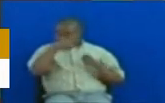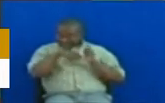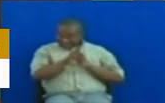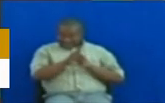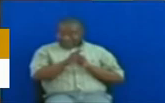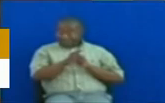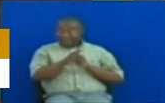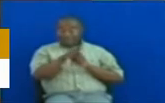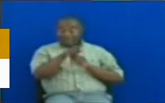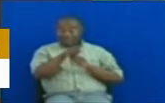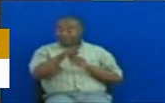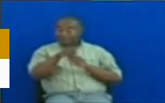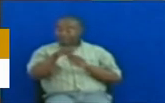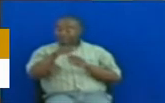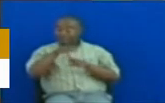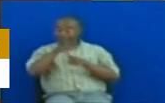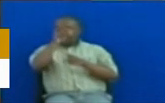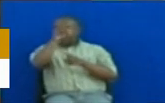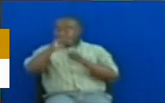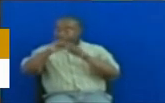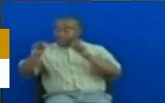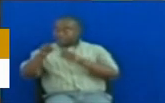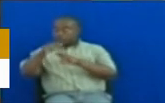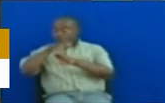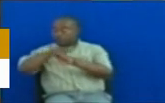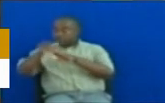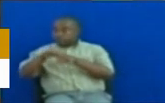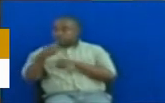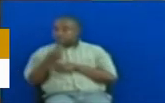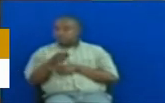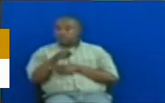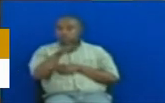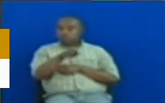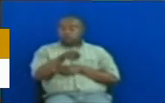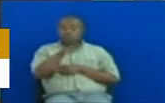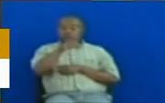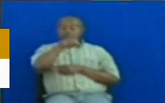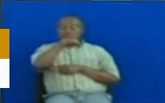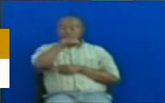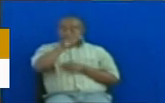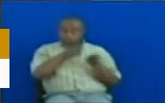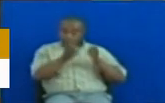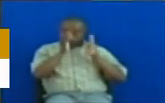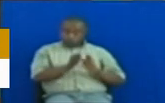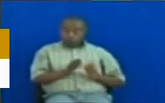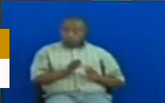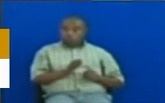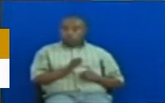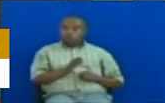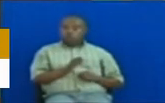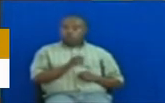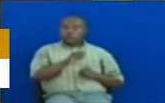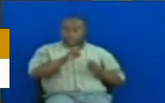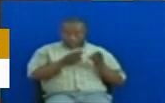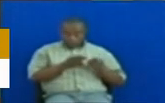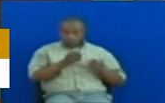ya DG ni nini. Ukisoma inasema DG or deputy DG means the director general or deputy director